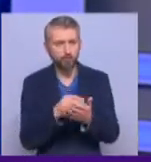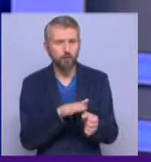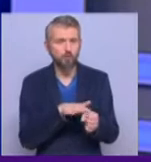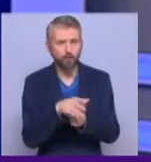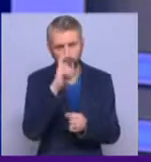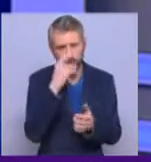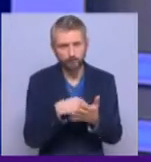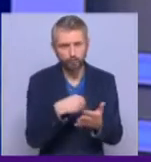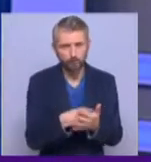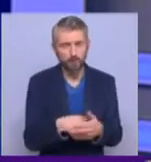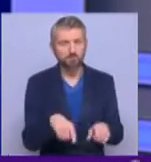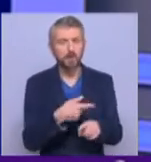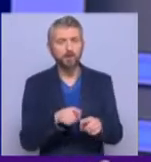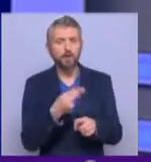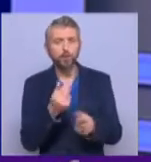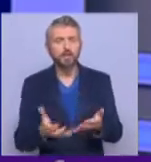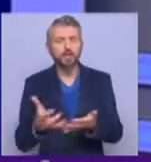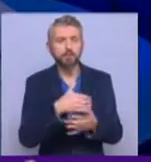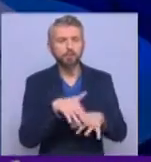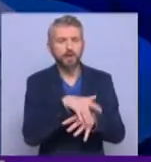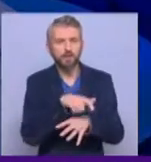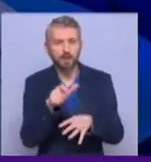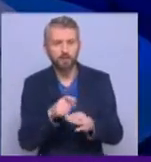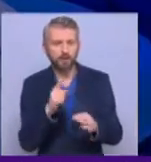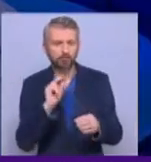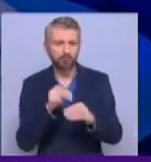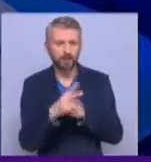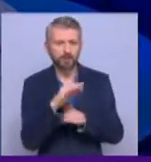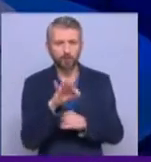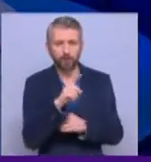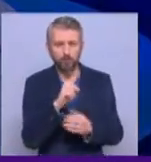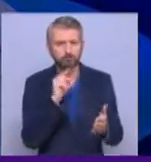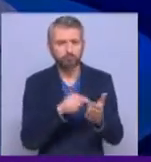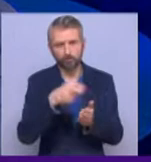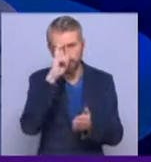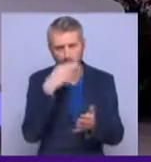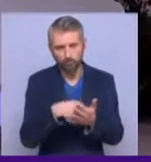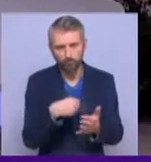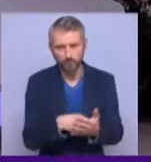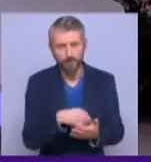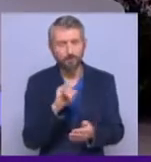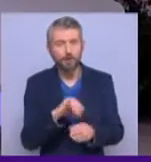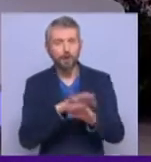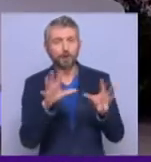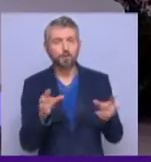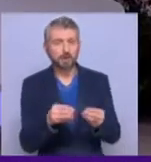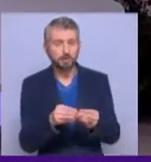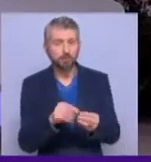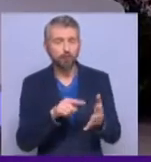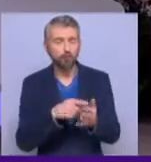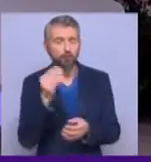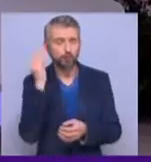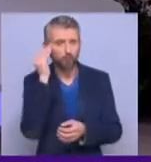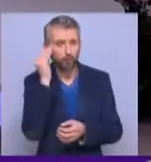бюджет. Таким чином, це гроші, зібрані з населення, транзитом через НАК «Нафтогаз» йдуть в державний бюджет. І, в принципі, з точки